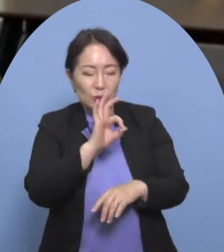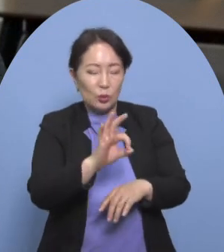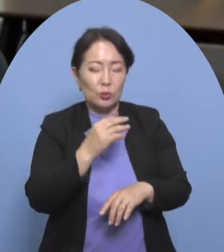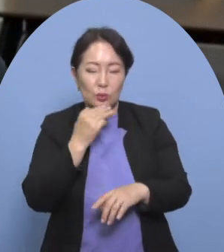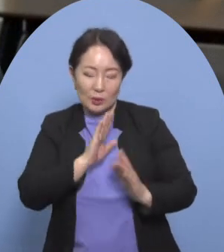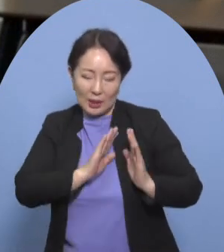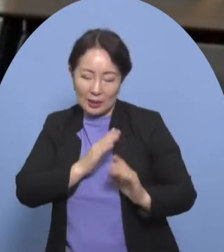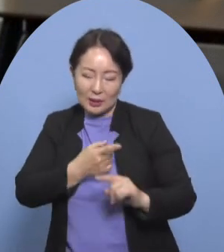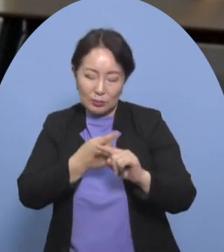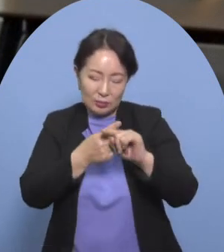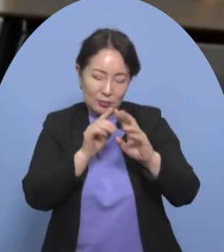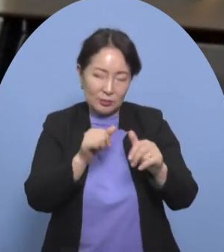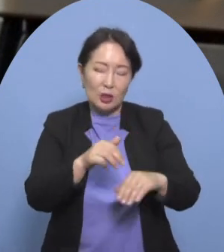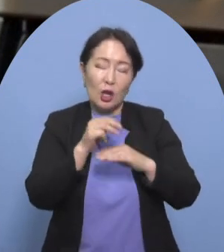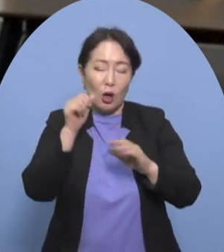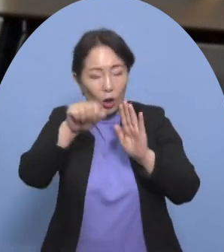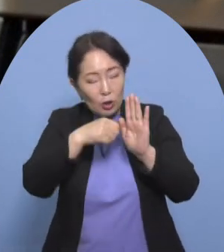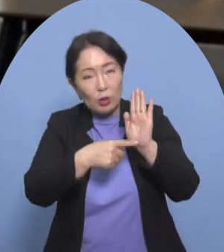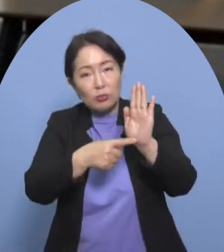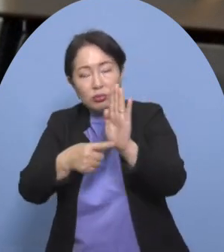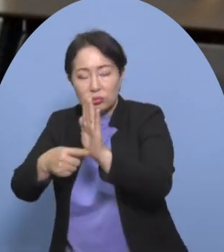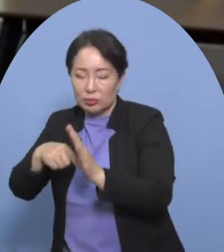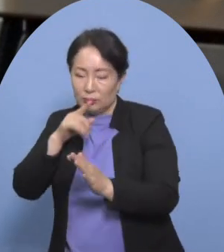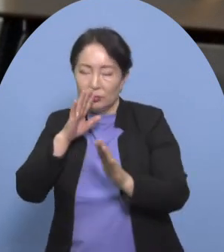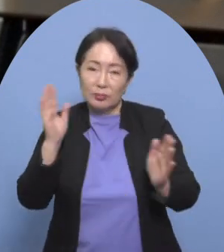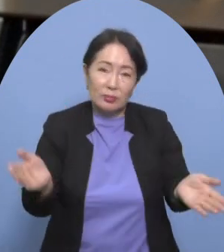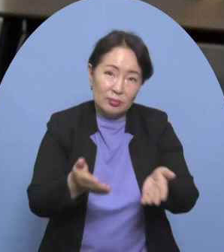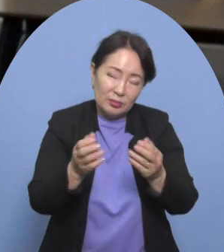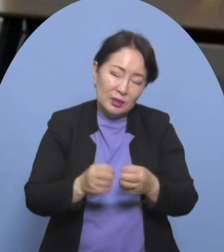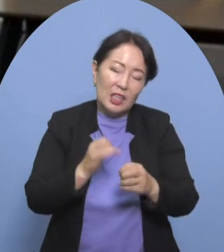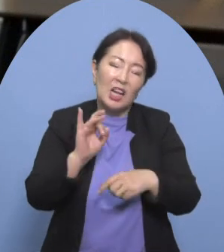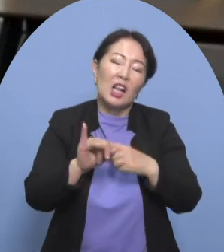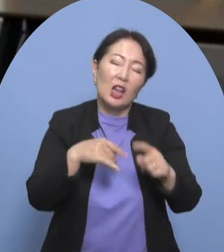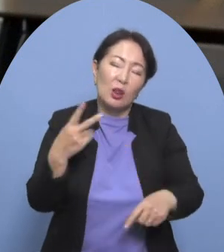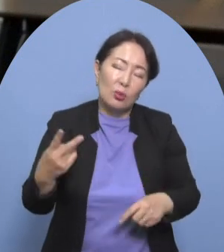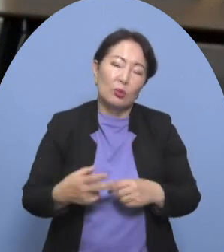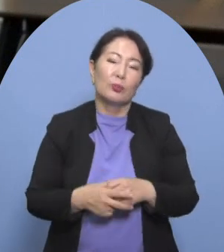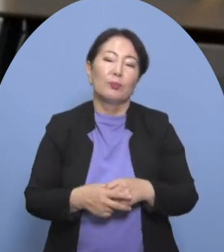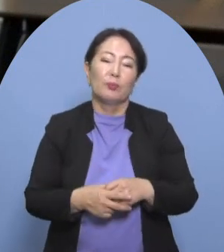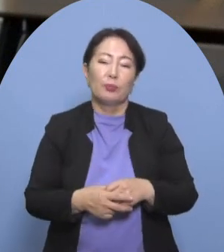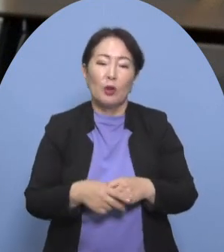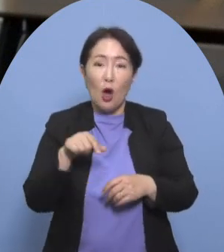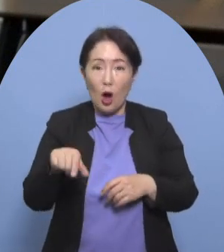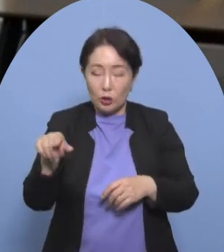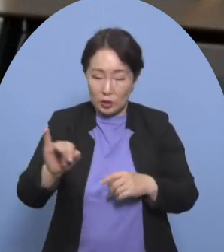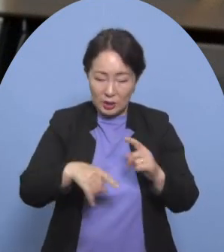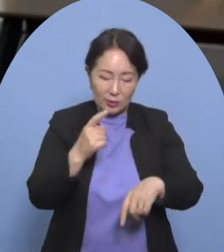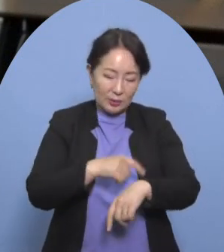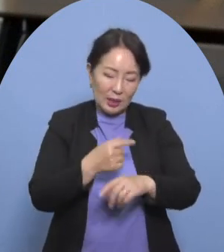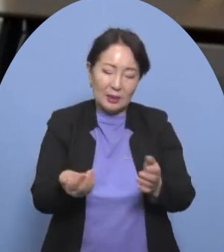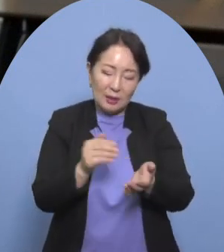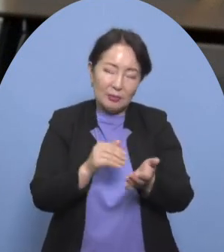шийдвэрлэх хандлагыг бий болгох төлөвшүүлгээ чиглэгцэн контент нэвтрүүлэг агуулгуудыг бас чиглүүлж бас илүү одоо байгаас илүү цагаар